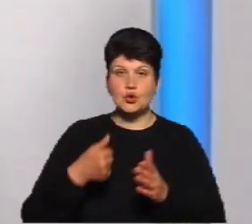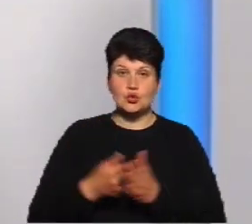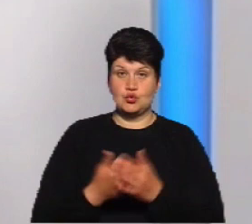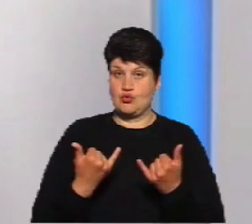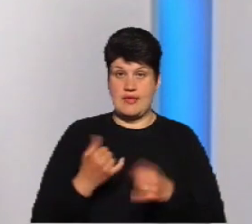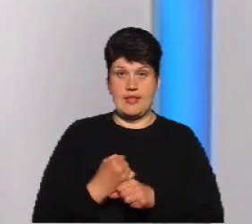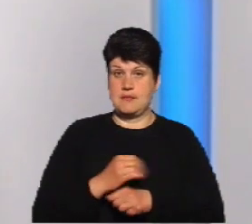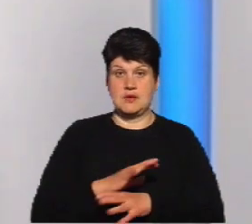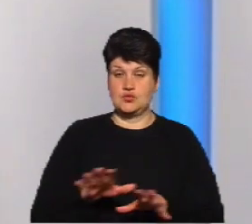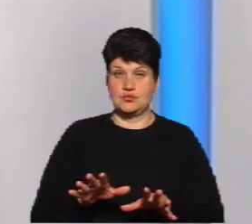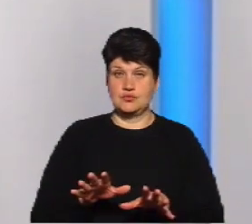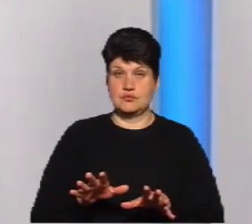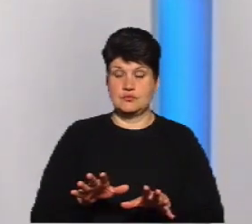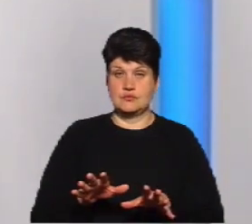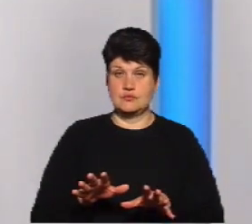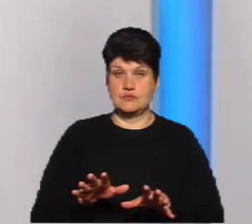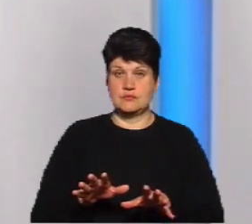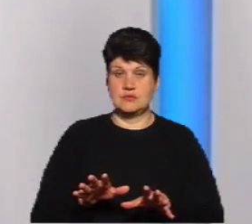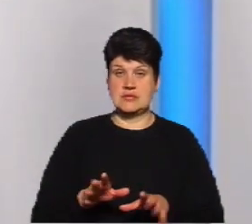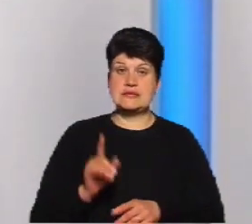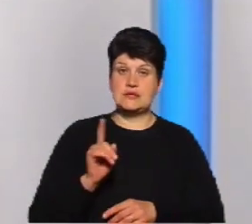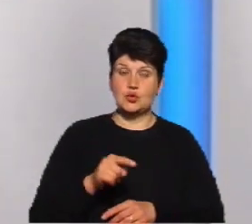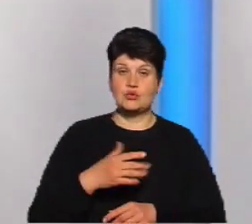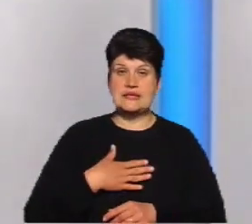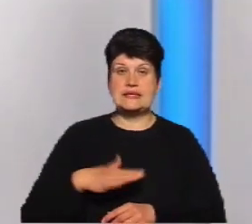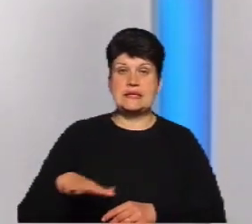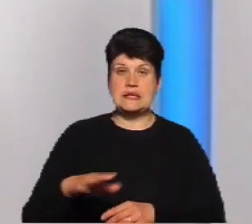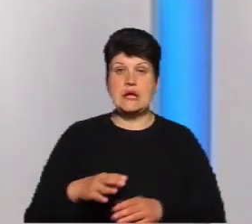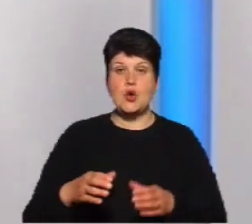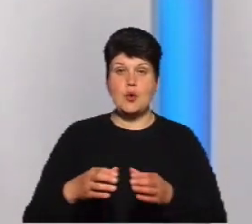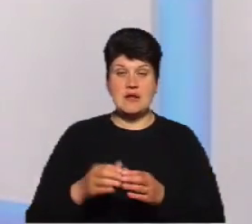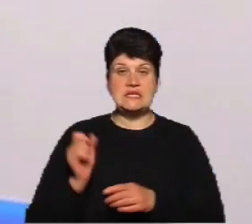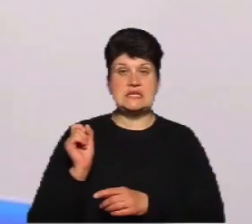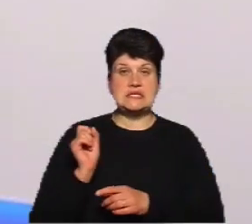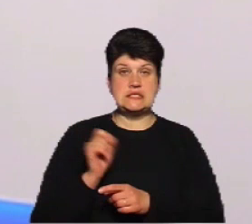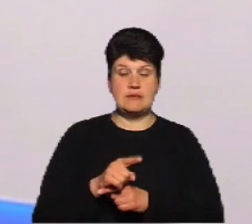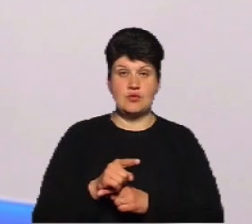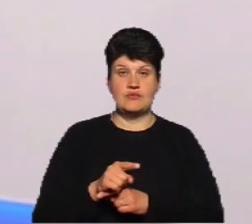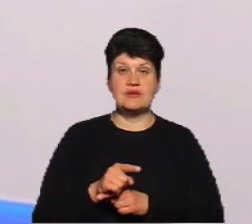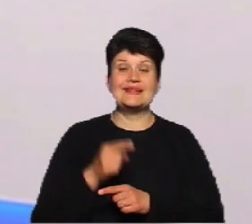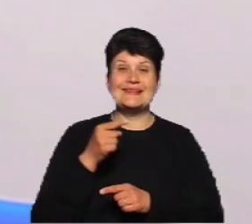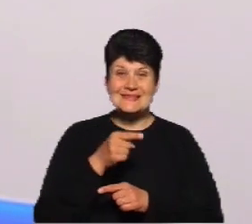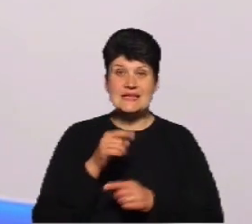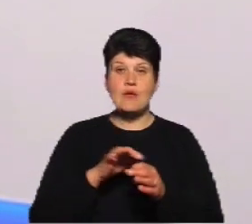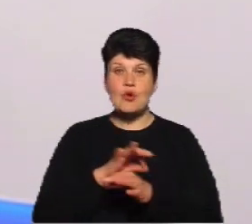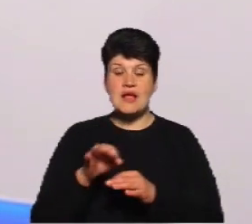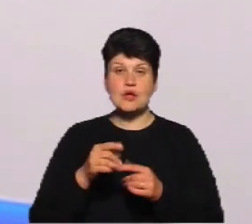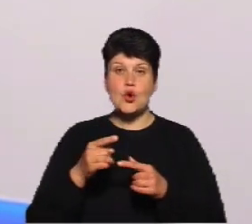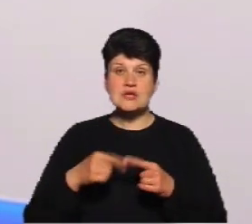Зато одна з територіальних громад замовила в цій же проєктній організації